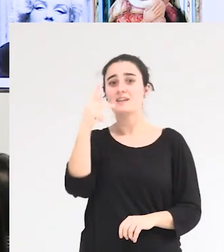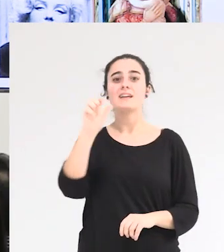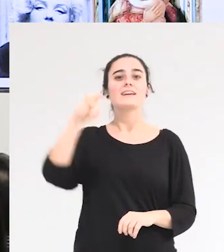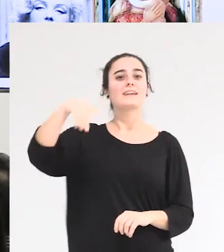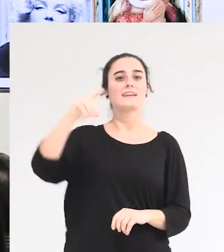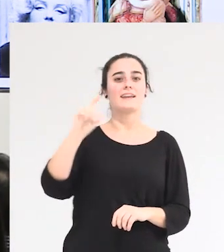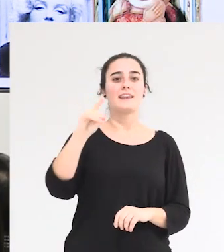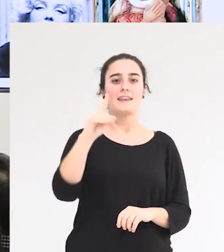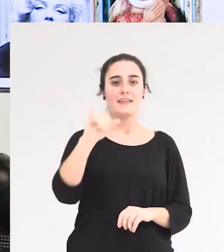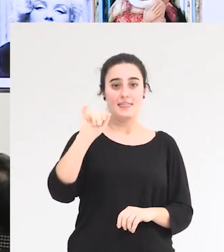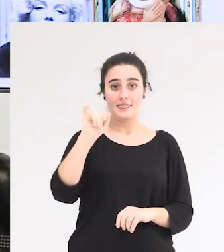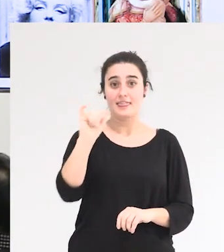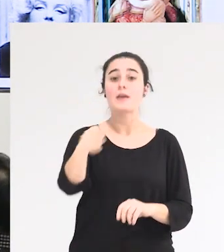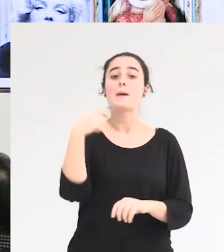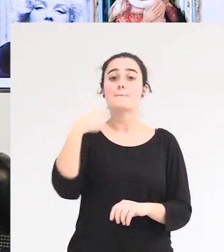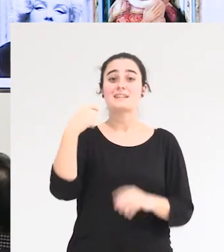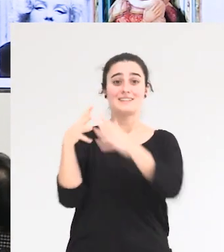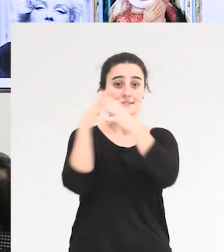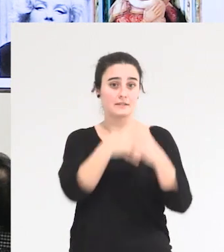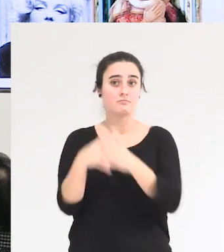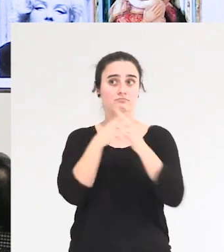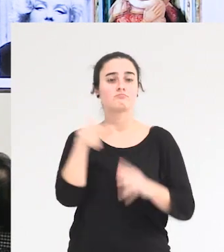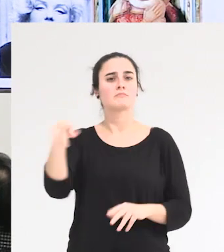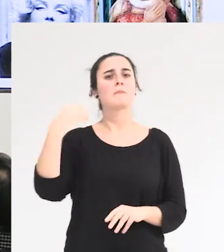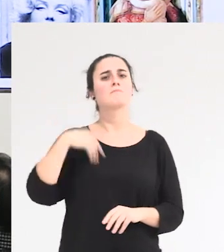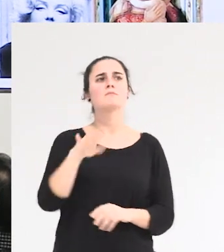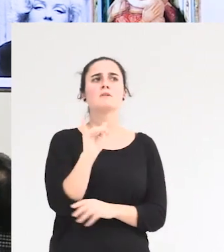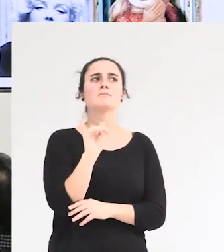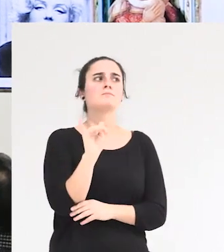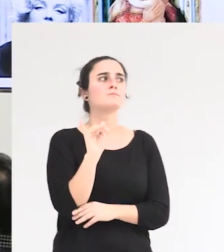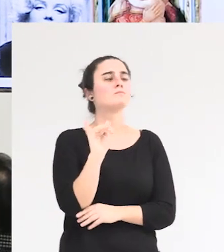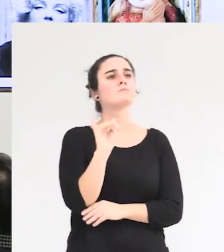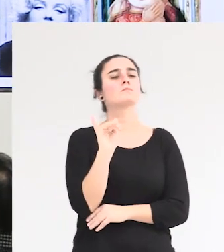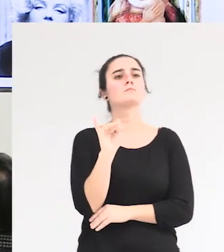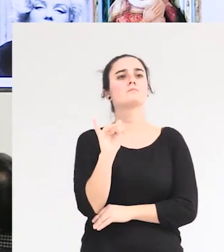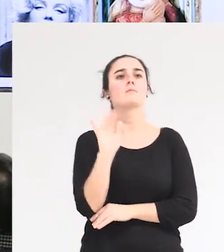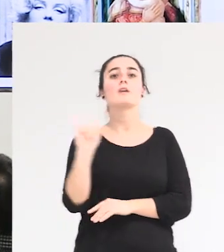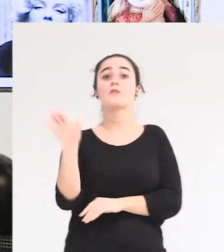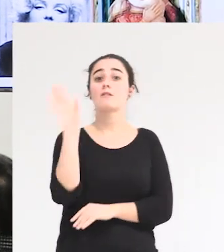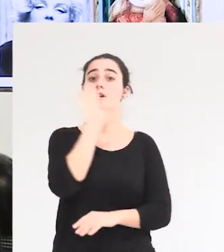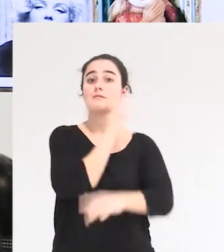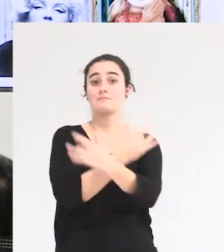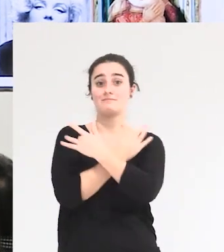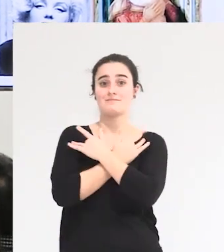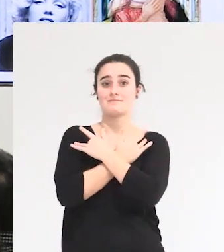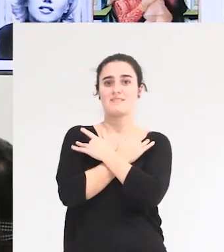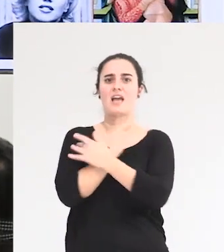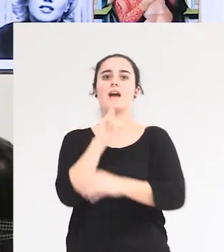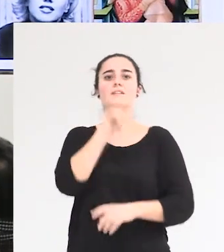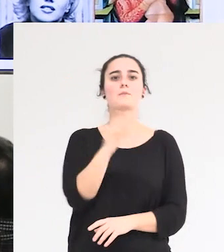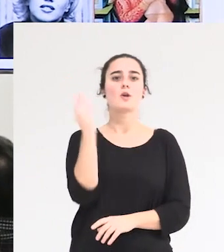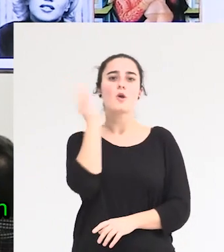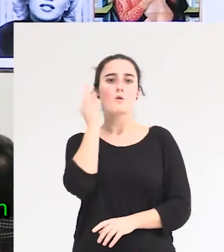presidente hura, estatu batuetakoa, berak bazeukan ama Virginia bat, eta bazeukan emakume fatal bat,